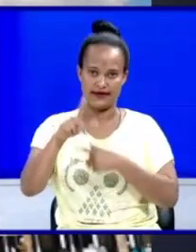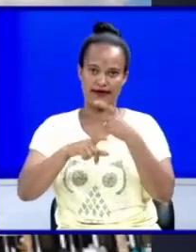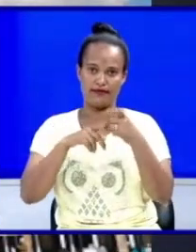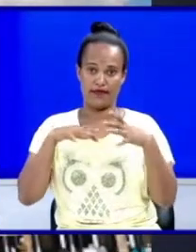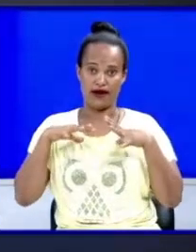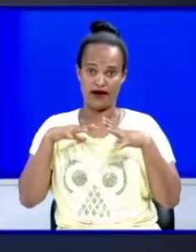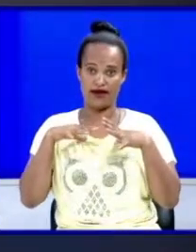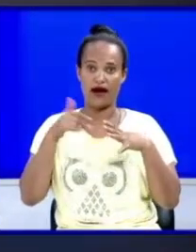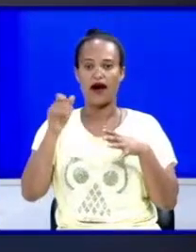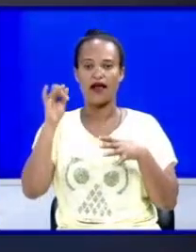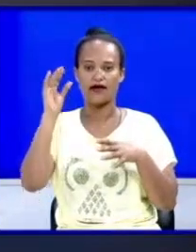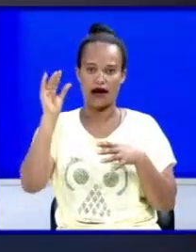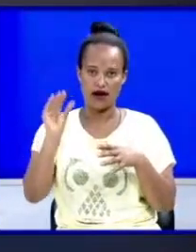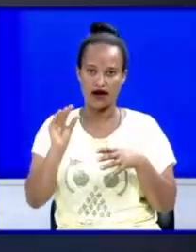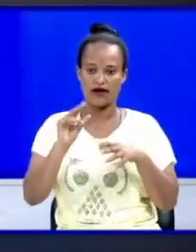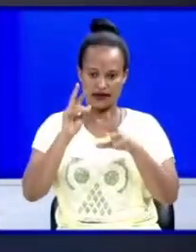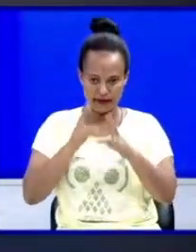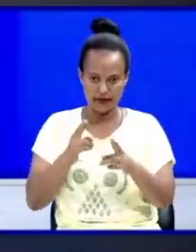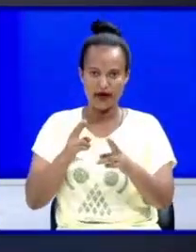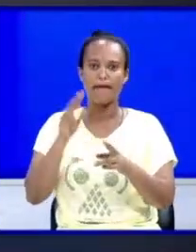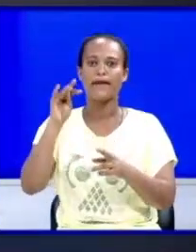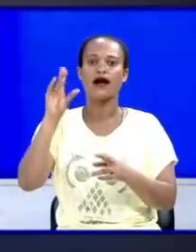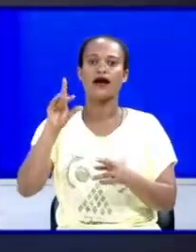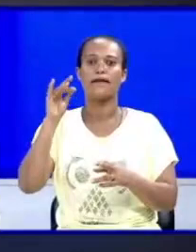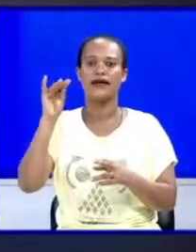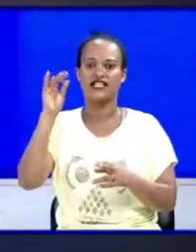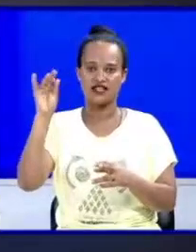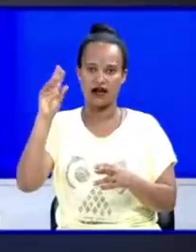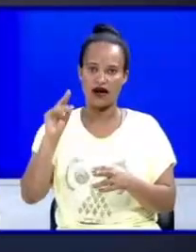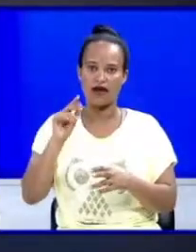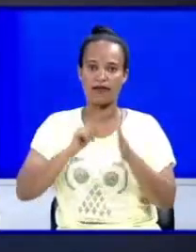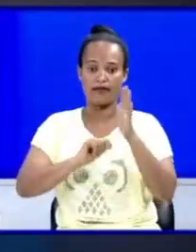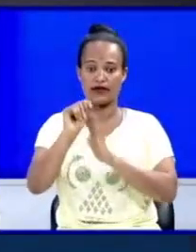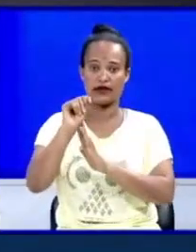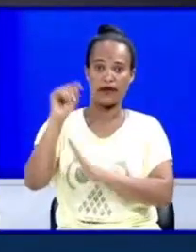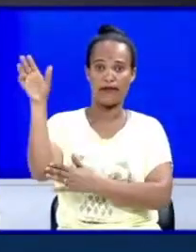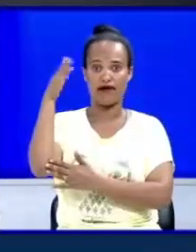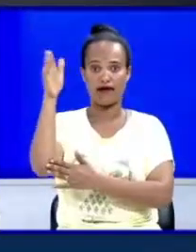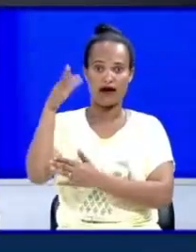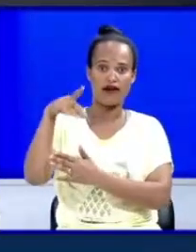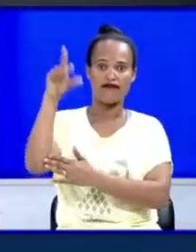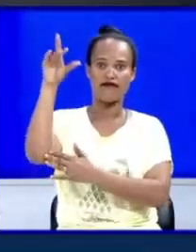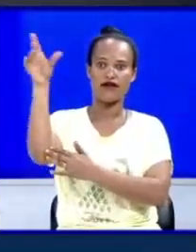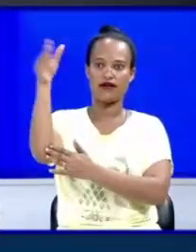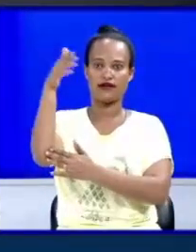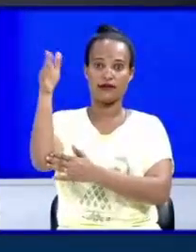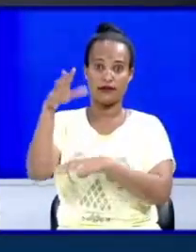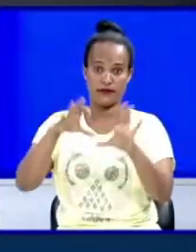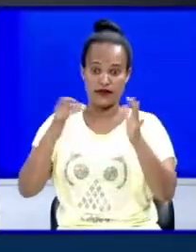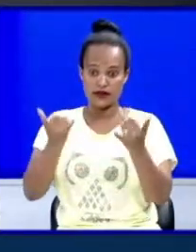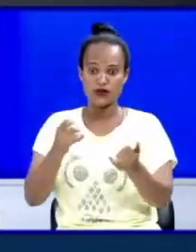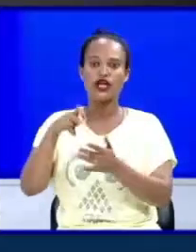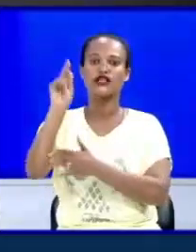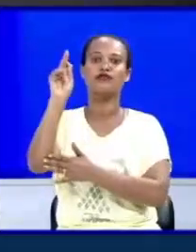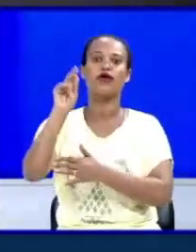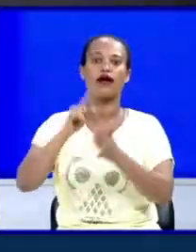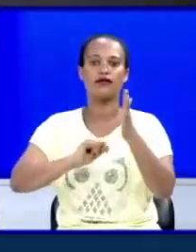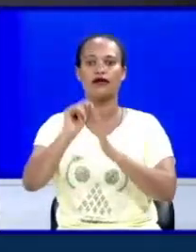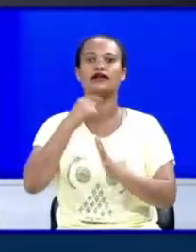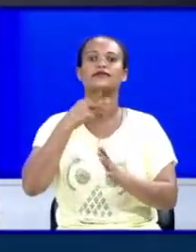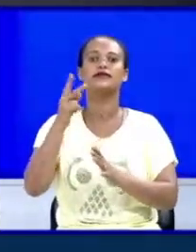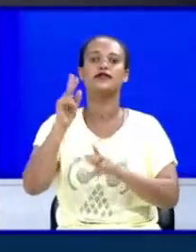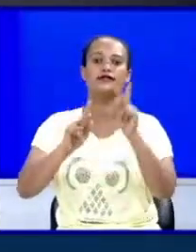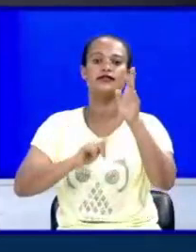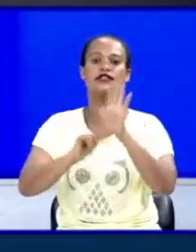1443 በዓል ኢድ ኣልኣድሃ እንትኽበር ኣብ መካ መዲና ባንዴራ ትግራይ ሓፊላ ክትንብበል ብምግባር ሕዝውን ዳያስፖራ ትግራይ ድምፂ ህዝቢ